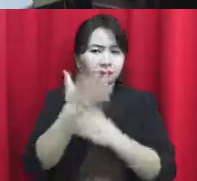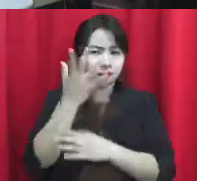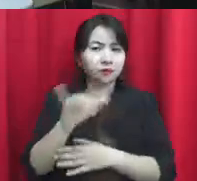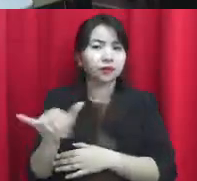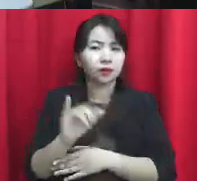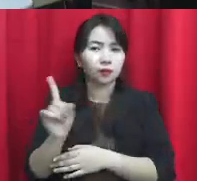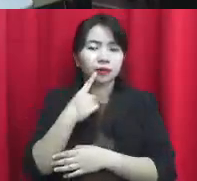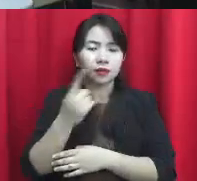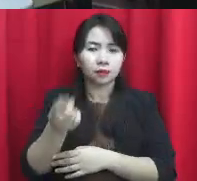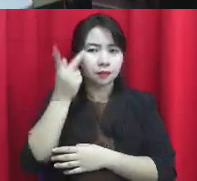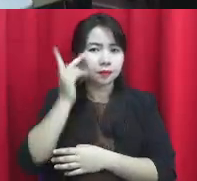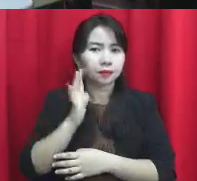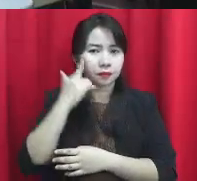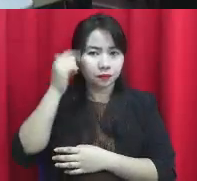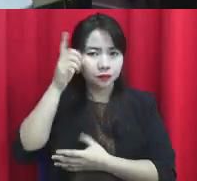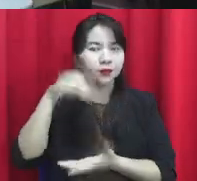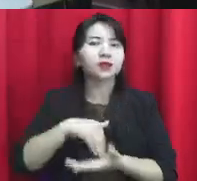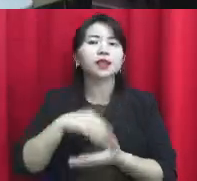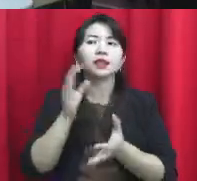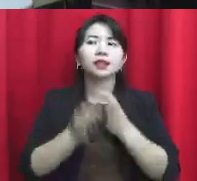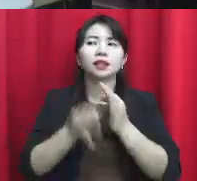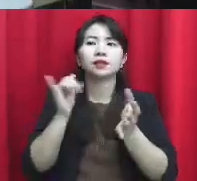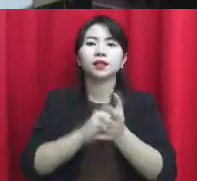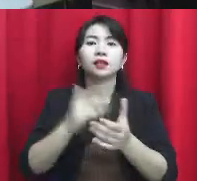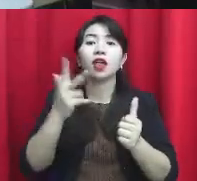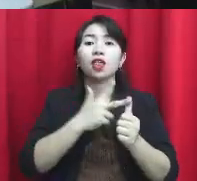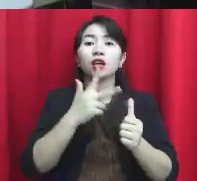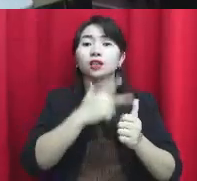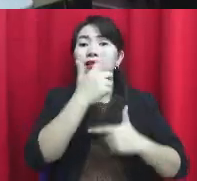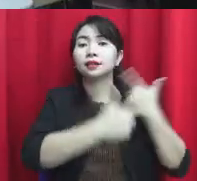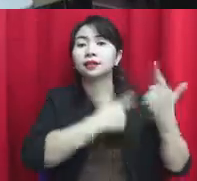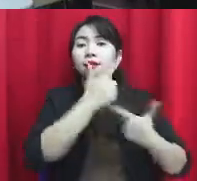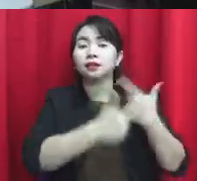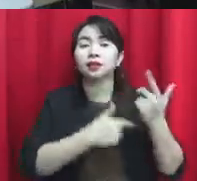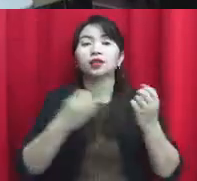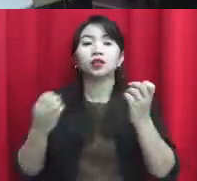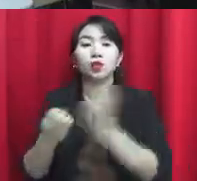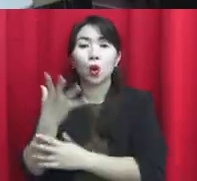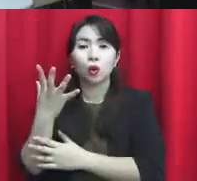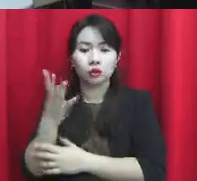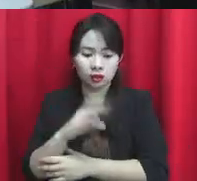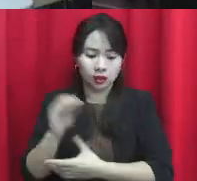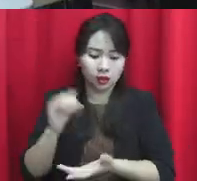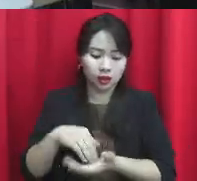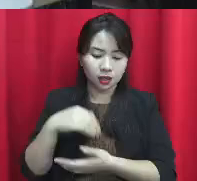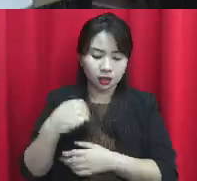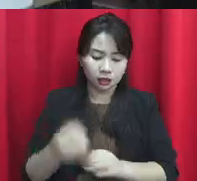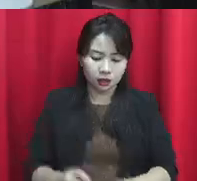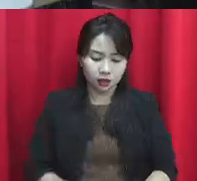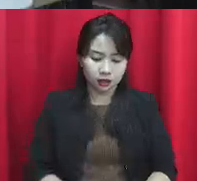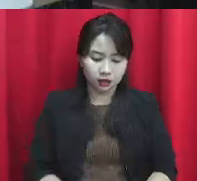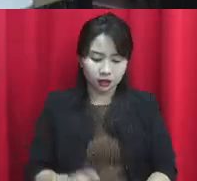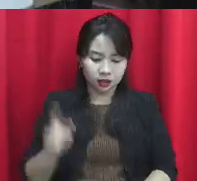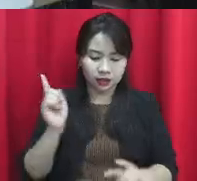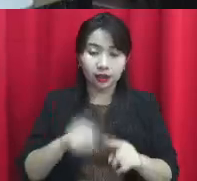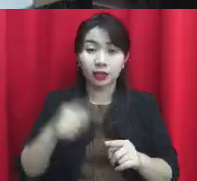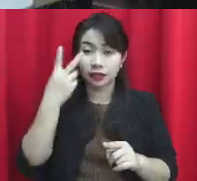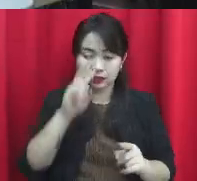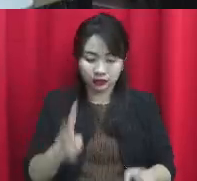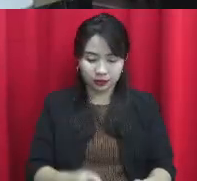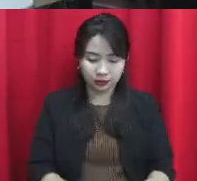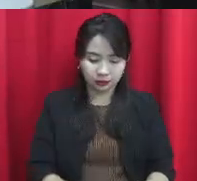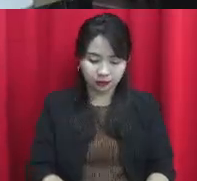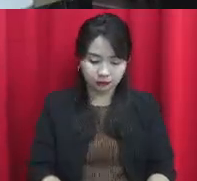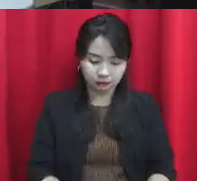Pastor Kagabi ' ba imagine if this third Generation will grow at hindi na makita yyung iniquities yung